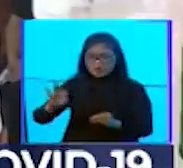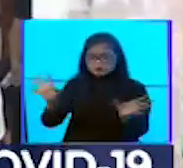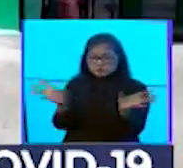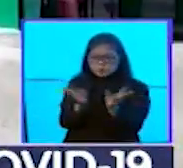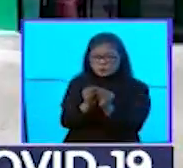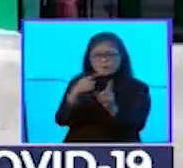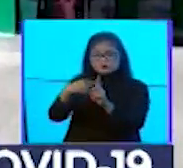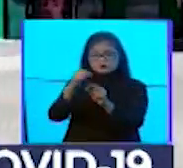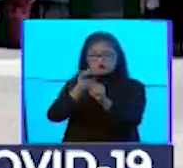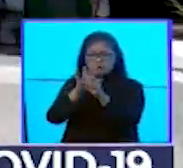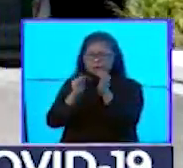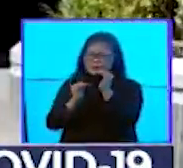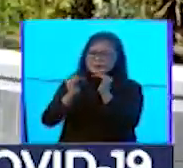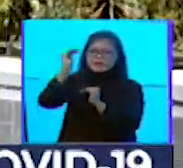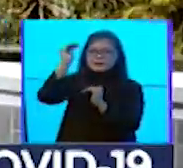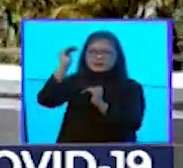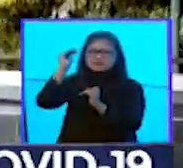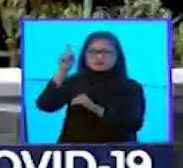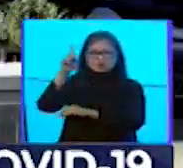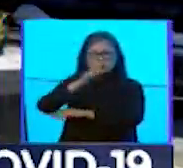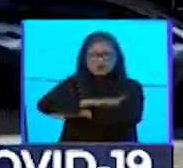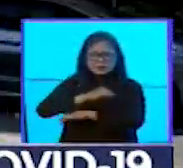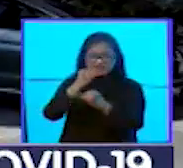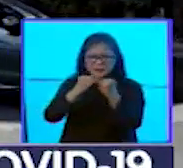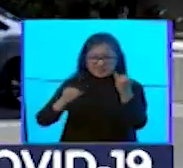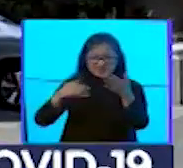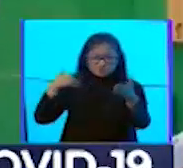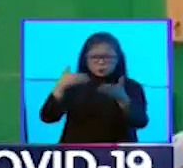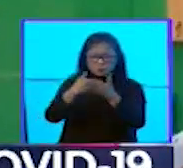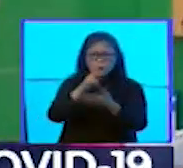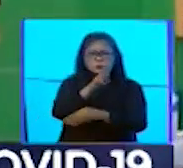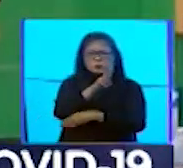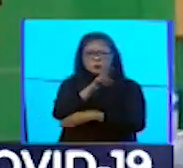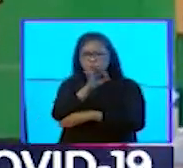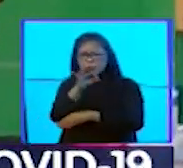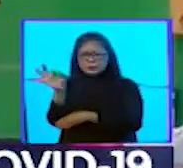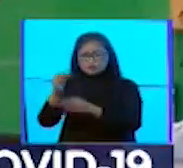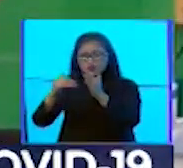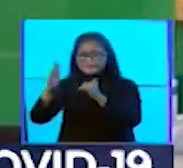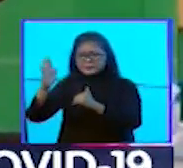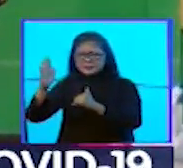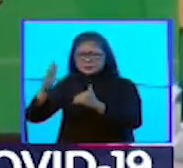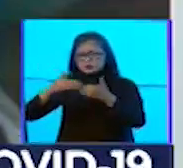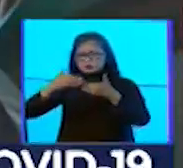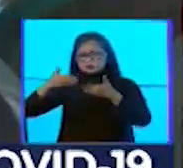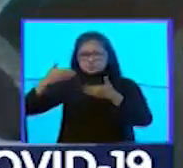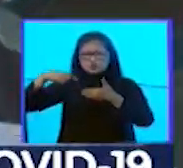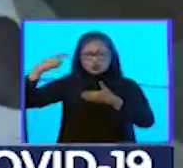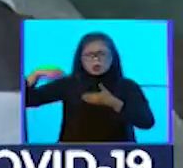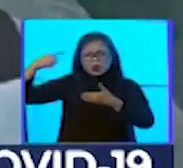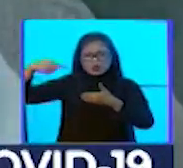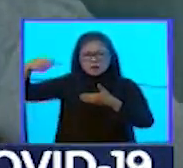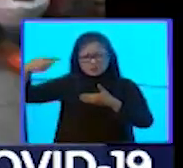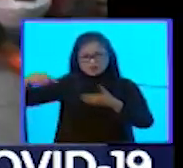tertinggi dalam 24jam terakhir 20.000 lebih kasus yang terjadi secara berturut-turut di Indonesia tentu amat mengkhawatirkan